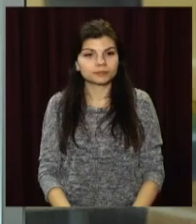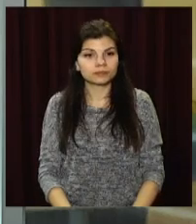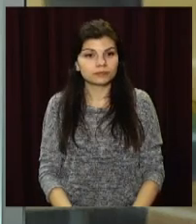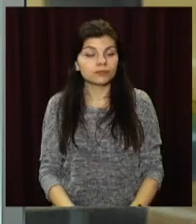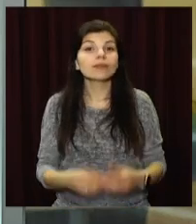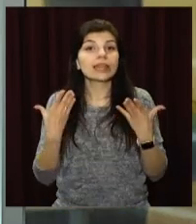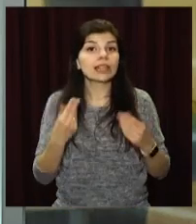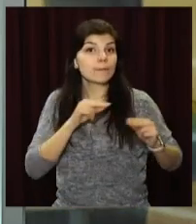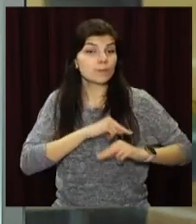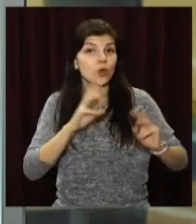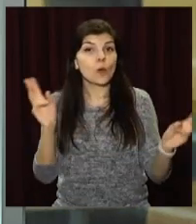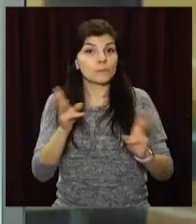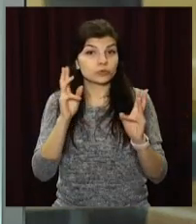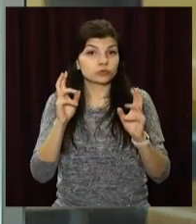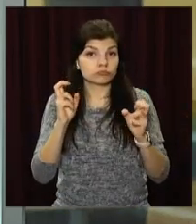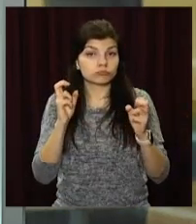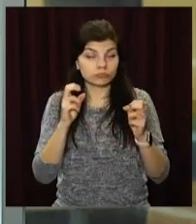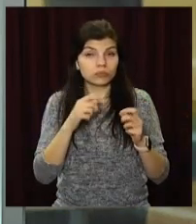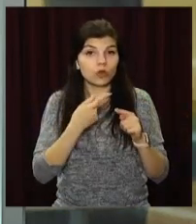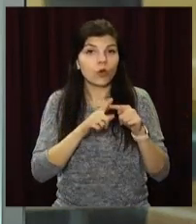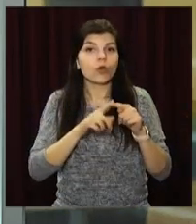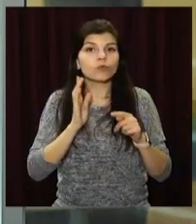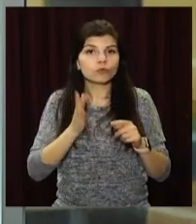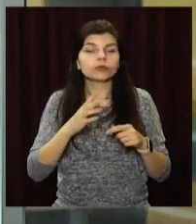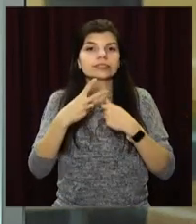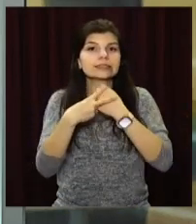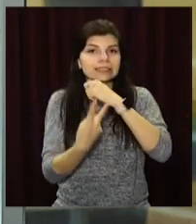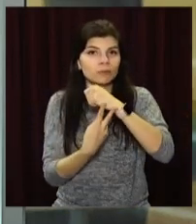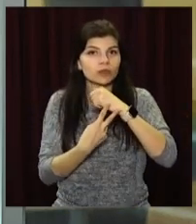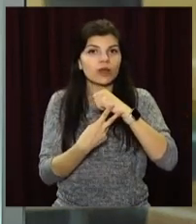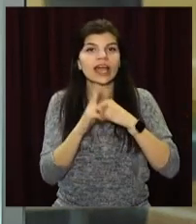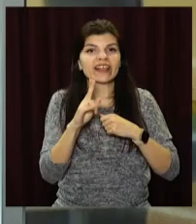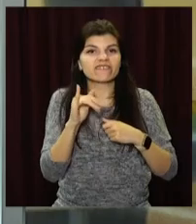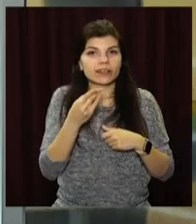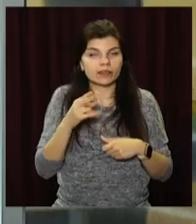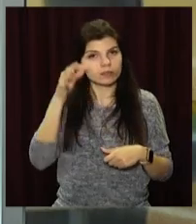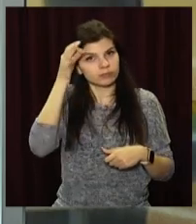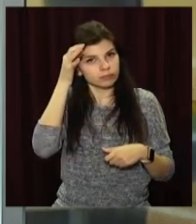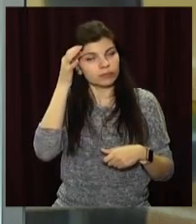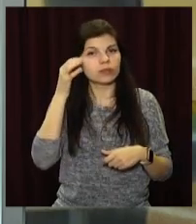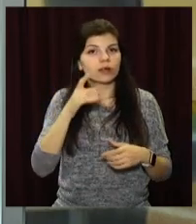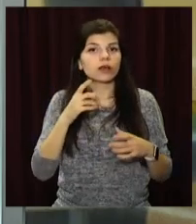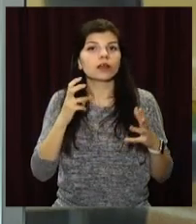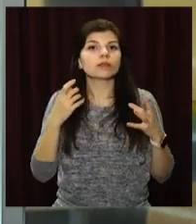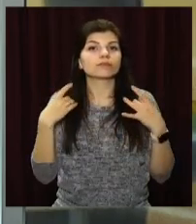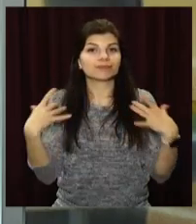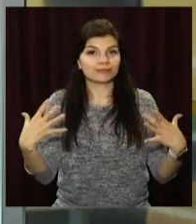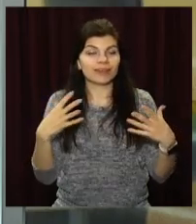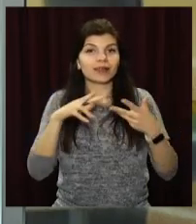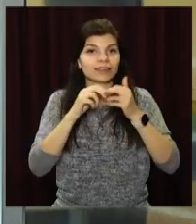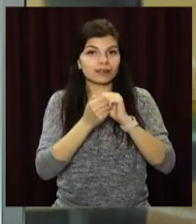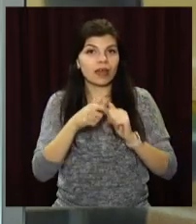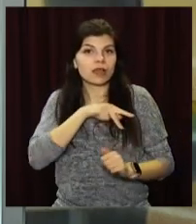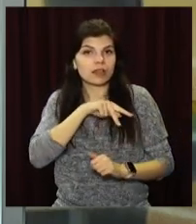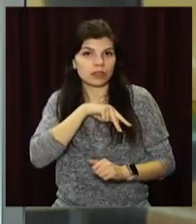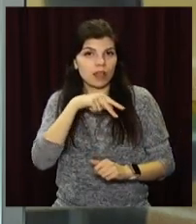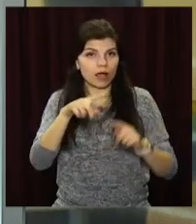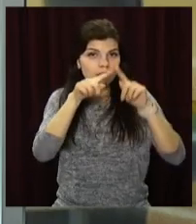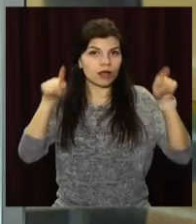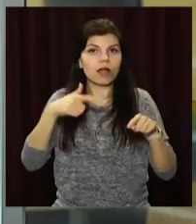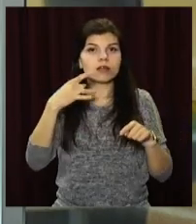День працівників пожежної охорони відзначатимуть в Україні 17 квітня. Напередодні свята рятувальників Кам'янського нагородили грамотами